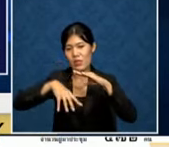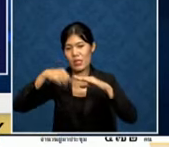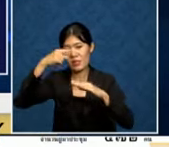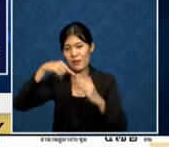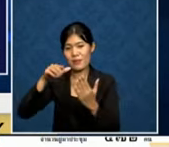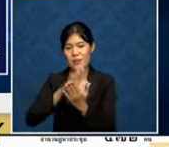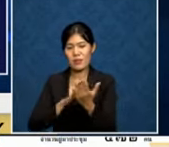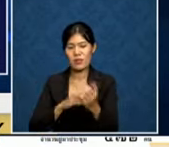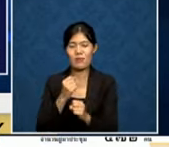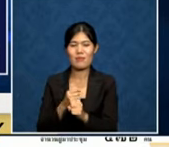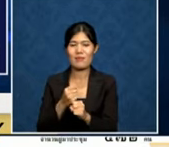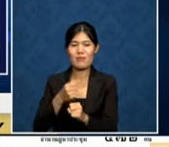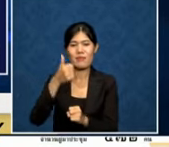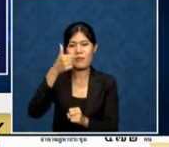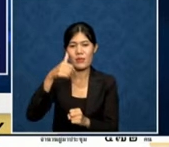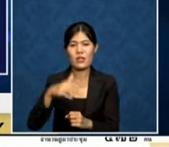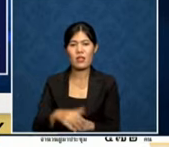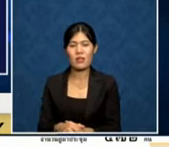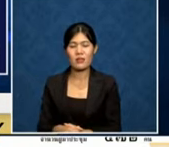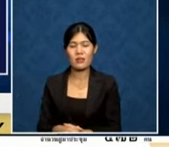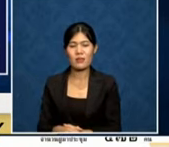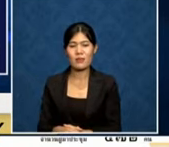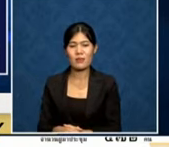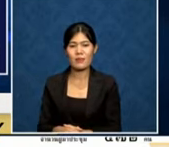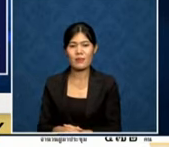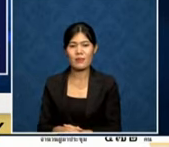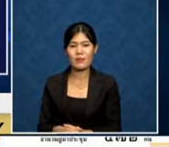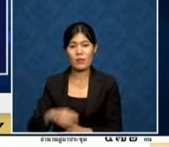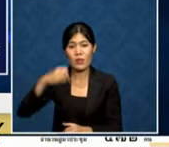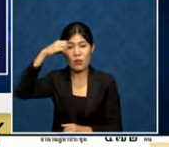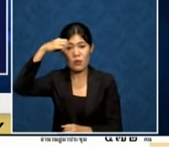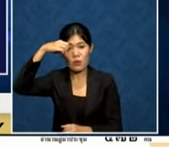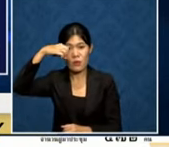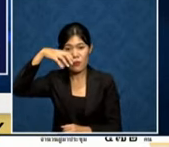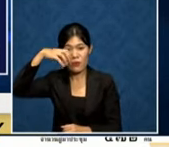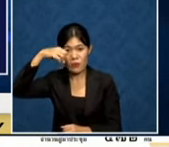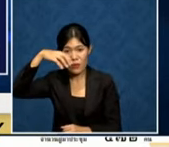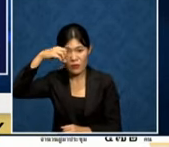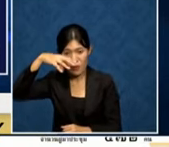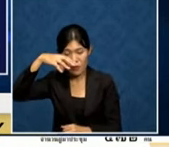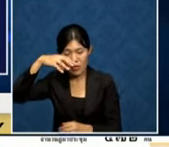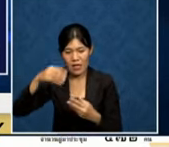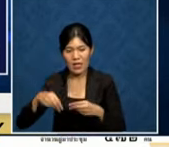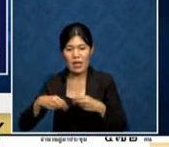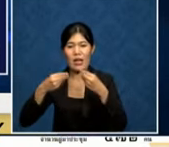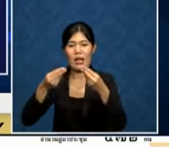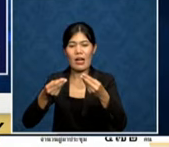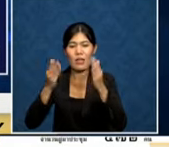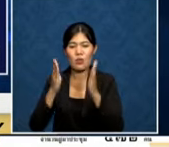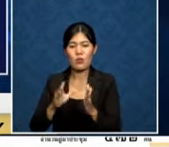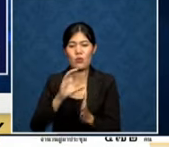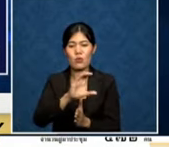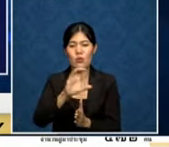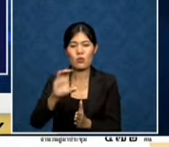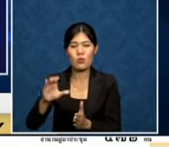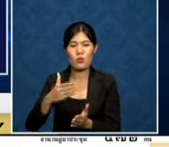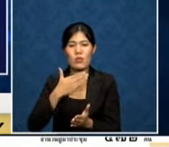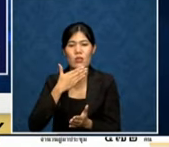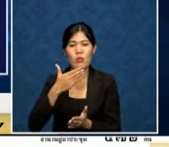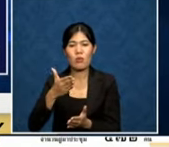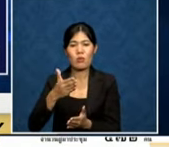ทำแบบนั้นได้ยังไม่สามารถส่งไฟฟ้าจากพลังงานสะอาดให้นักลงทุนให้ Data Centerได้ตลอดเวลา